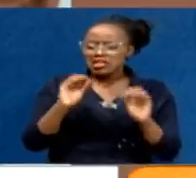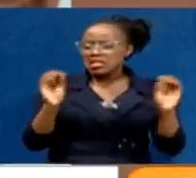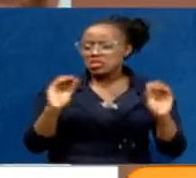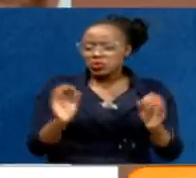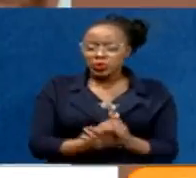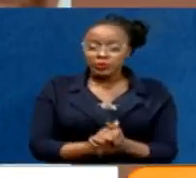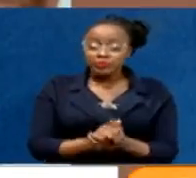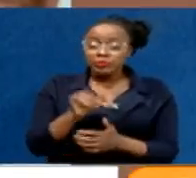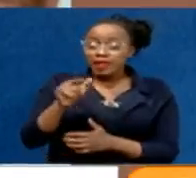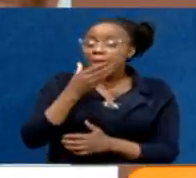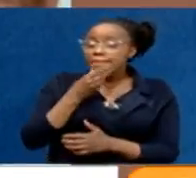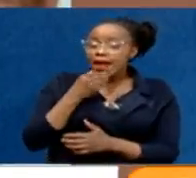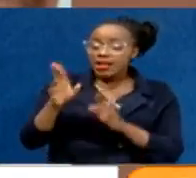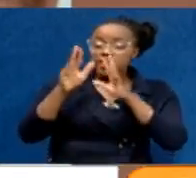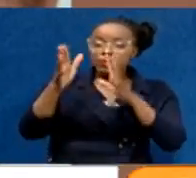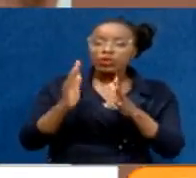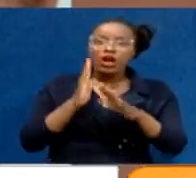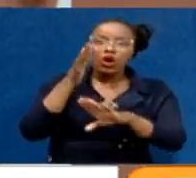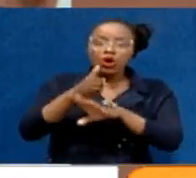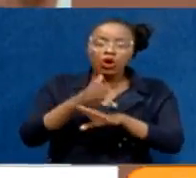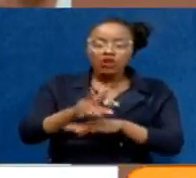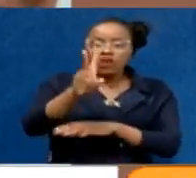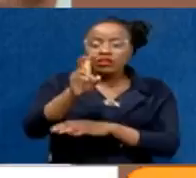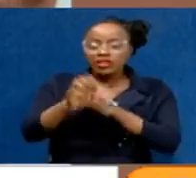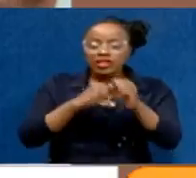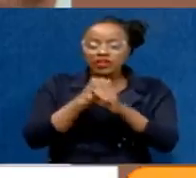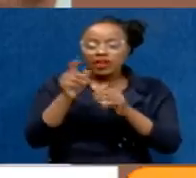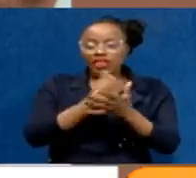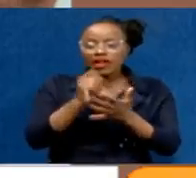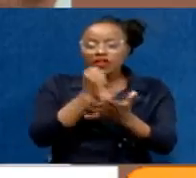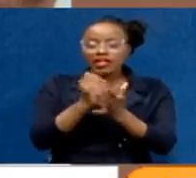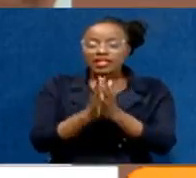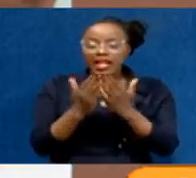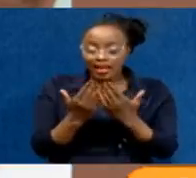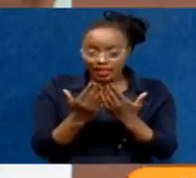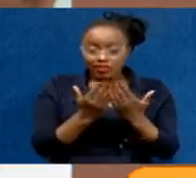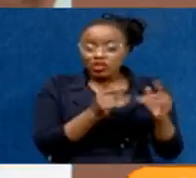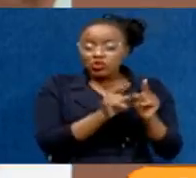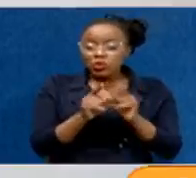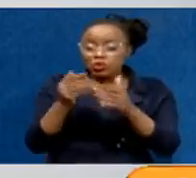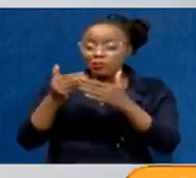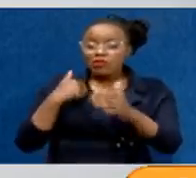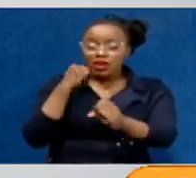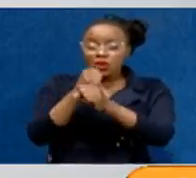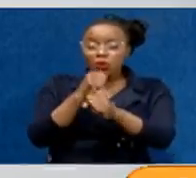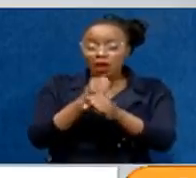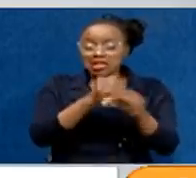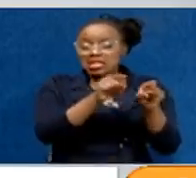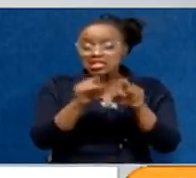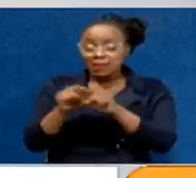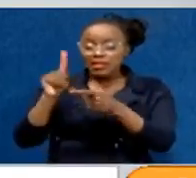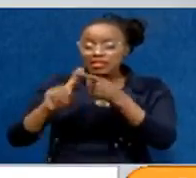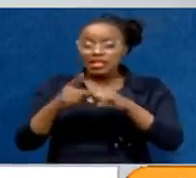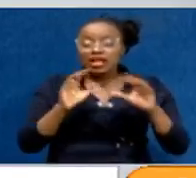Gathura ambaye amekuwa mwanahabari kwa zaidi ya miaka 20 kama mwandishi wa gazeti amewahi kuhudumu kwenye